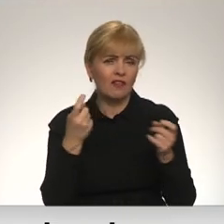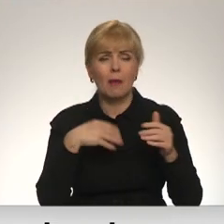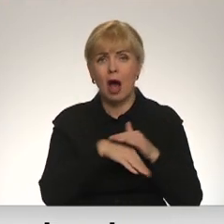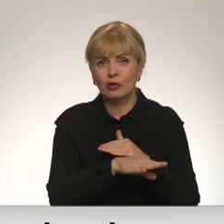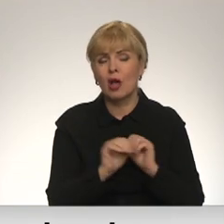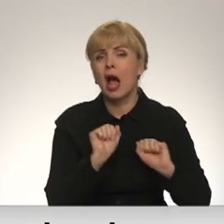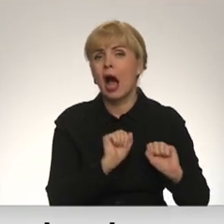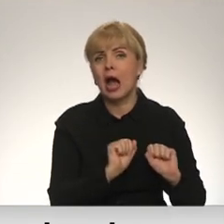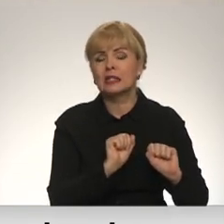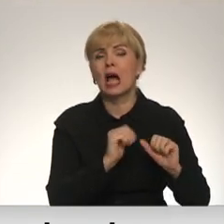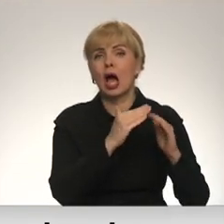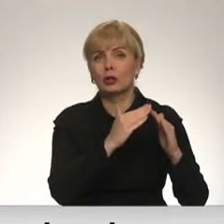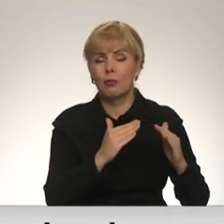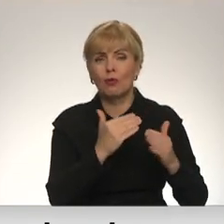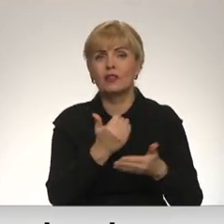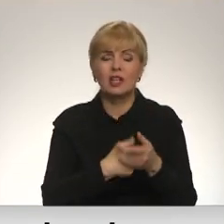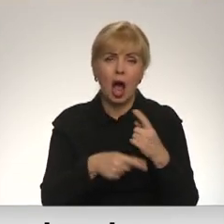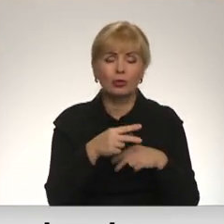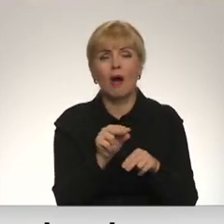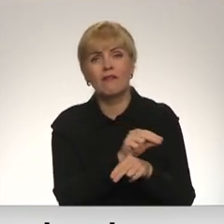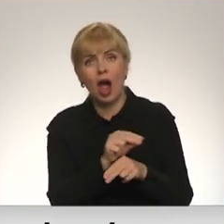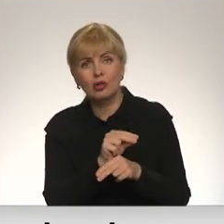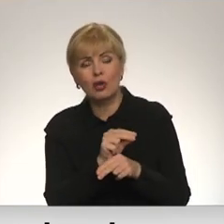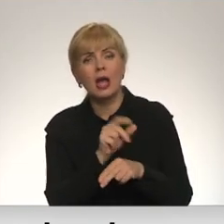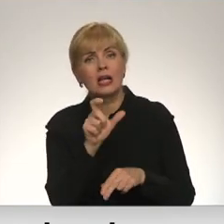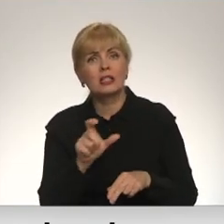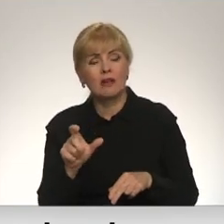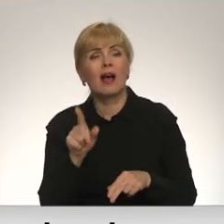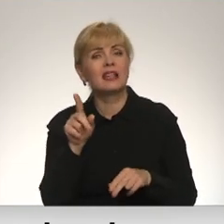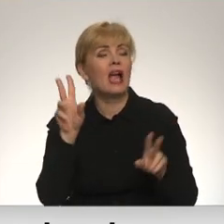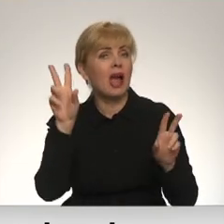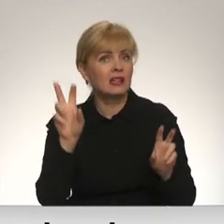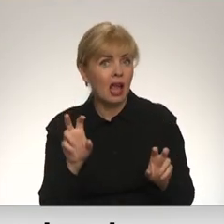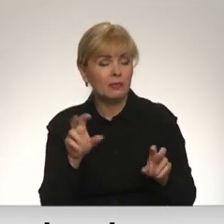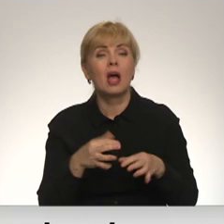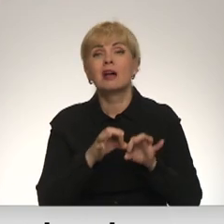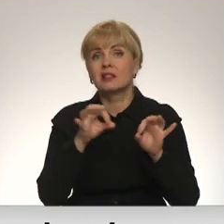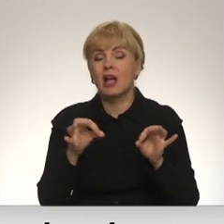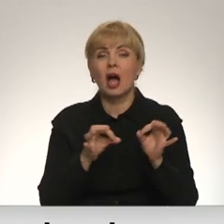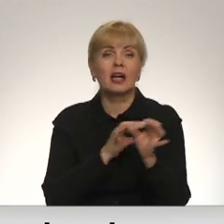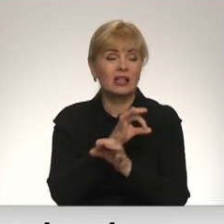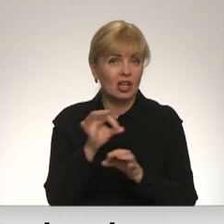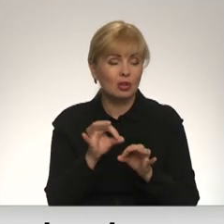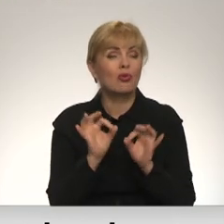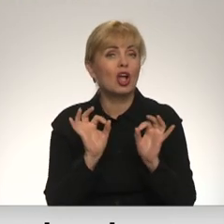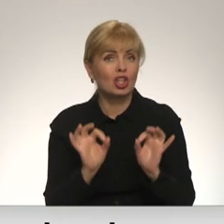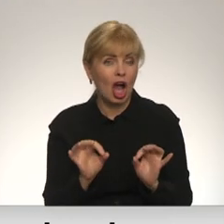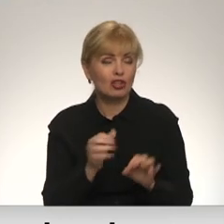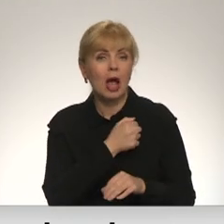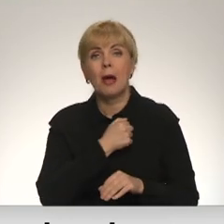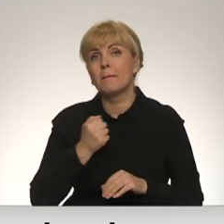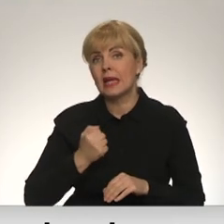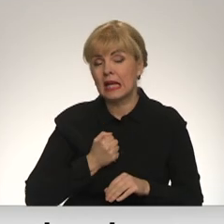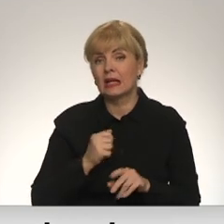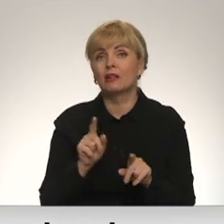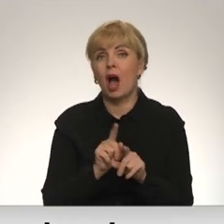Aizsargbūvju atjaunošana civilās aizsardzības vajadzībām pagaidām ir tikai tēma, par ko sākt diskutēt. Jāatzīmē, ka gan militārā,